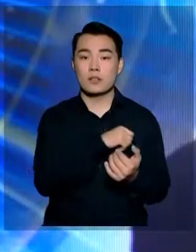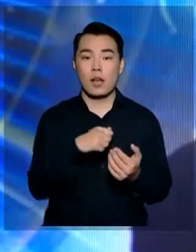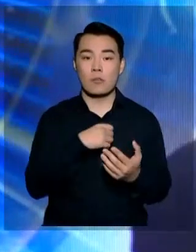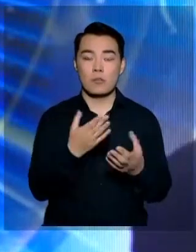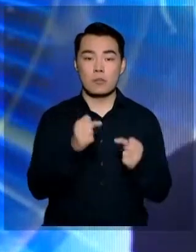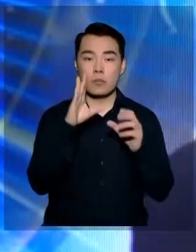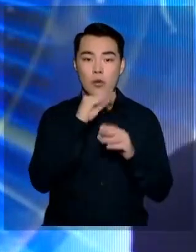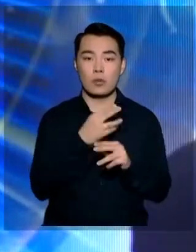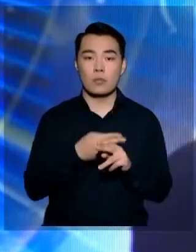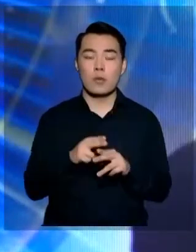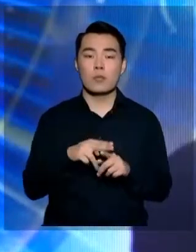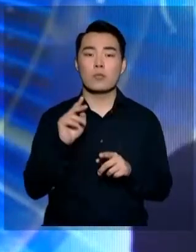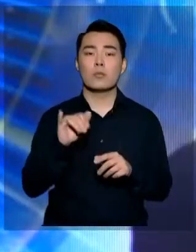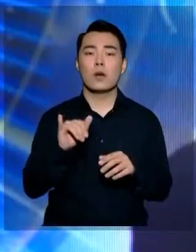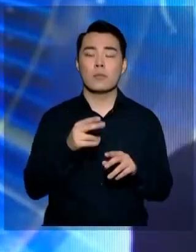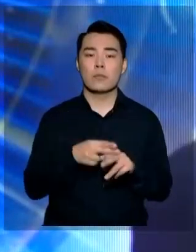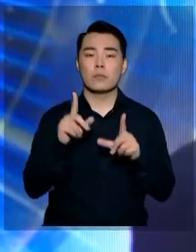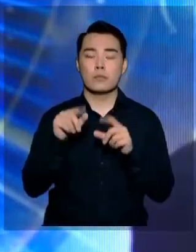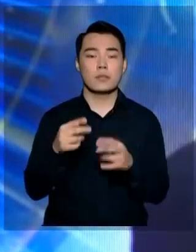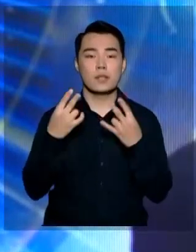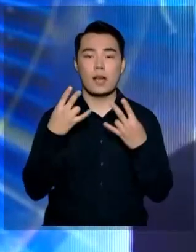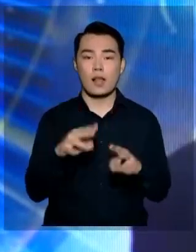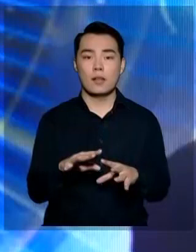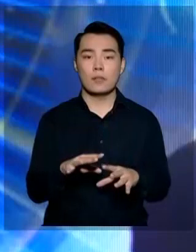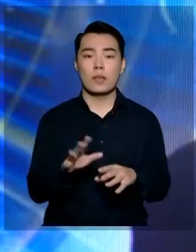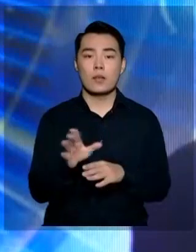аласыз. Еш жаққа барудың қажеті жоқ. Соны біз